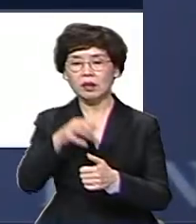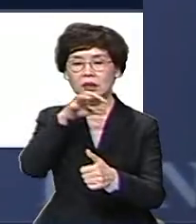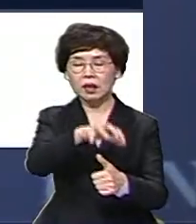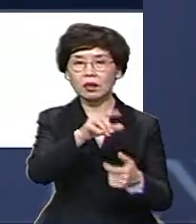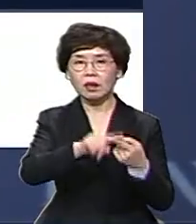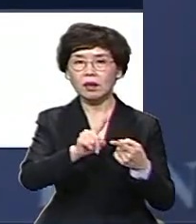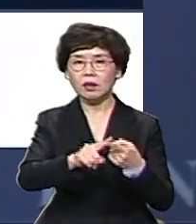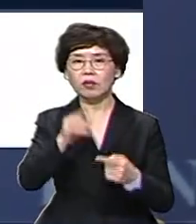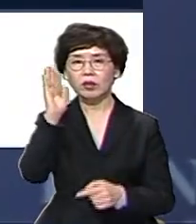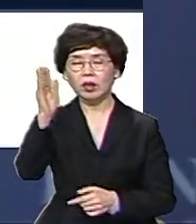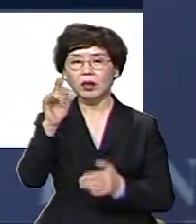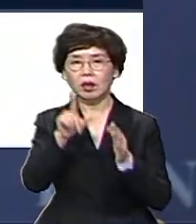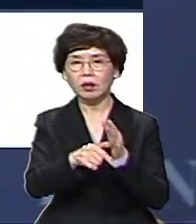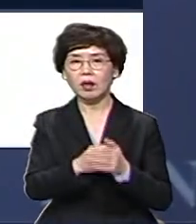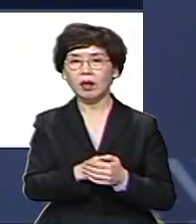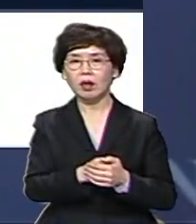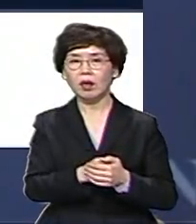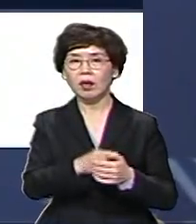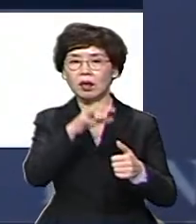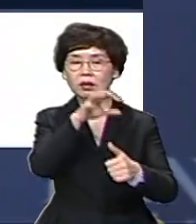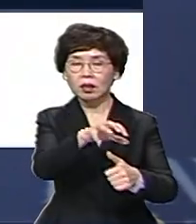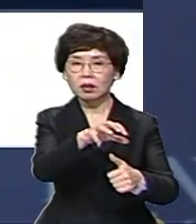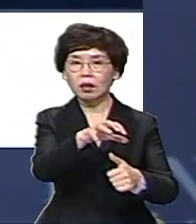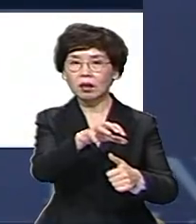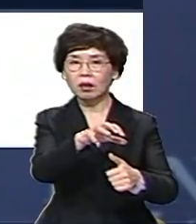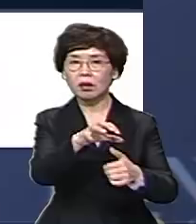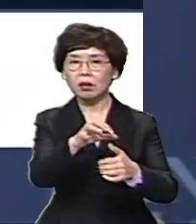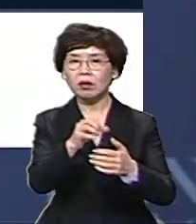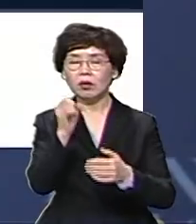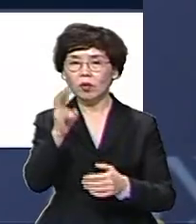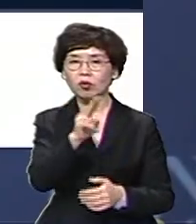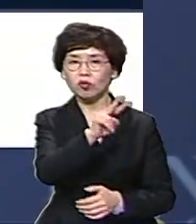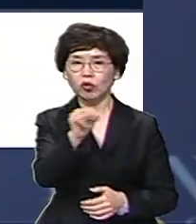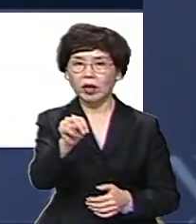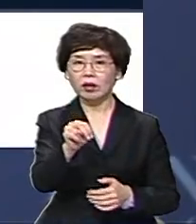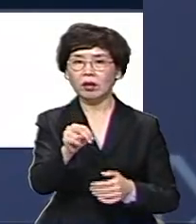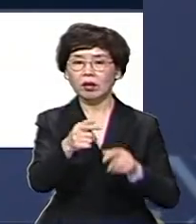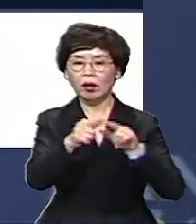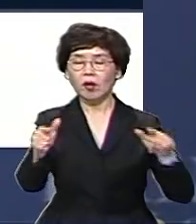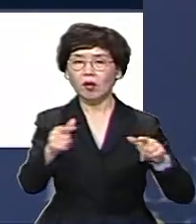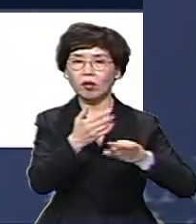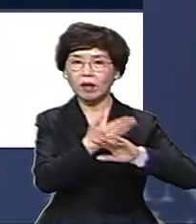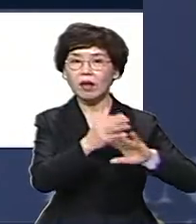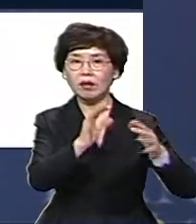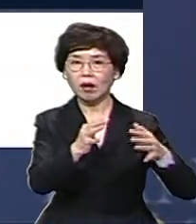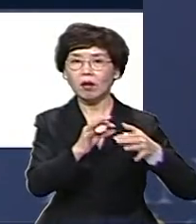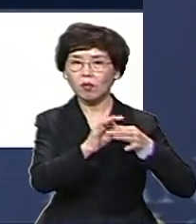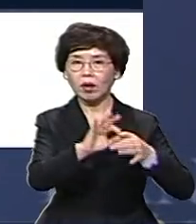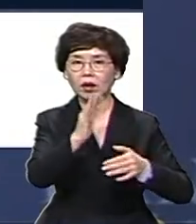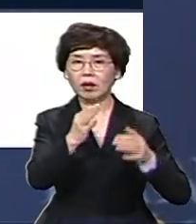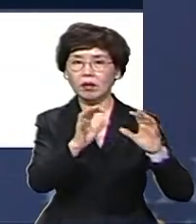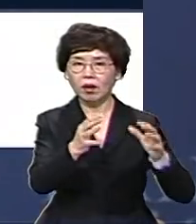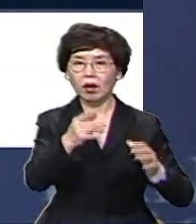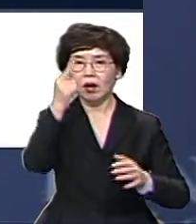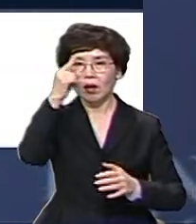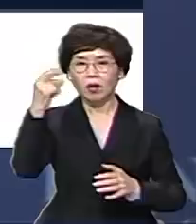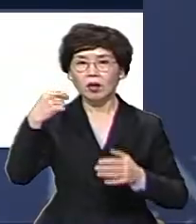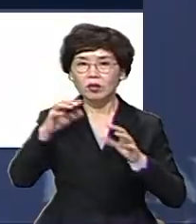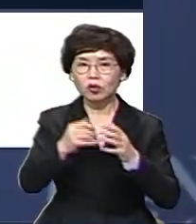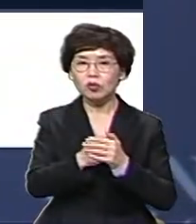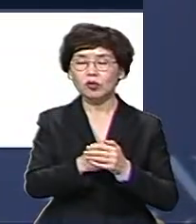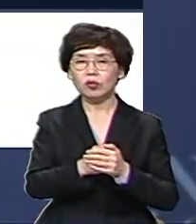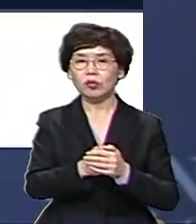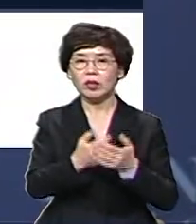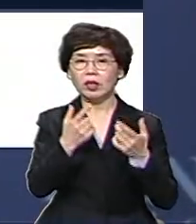지금까지 우리가 포기하는 것이 너무나 많은 것이 아닌가 아니면 또 충분하게 포기하는 것이 아닌가라고 하는 것들 많이 하시는데 제재에 대해서 우리가 얘기할